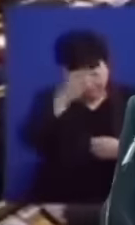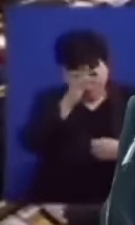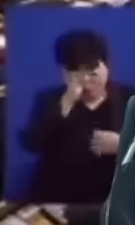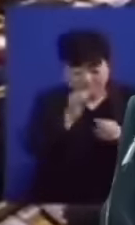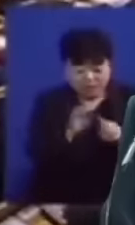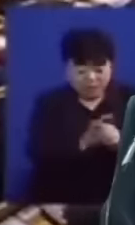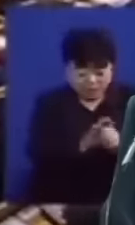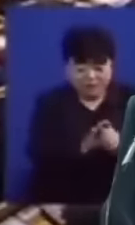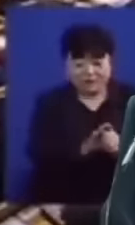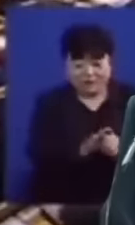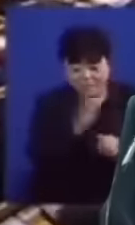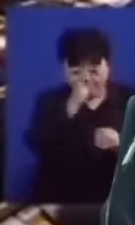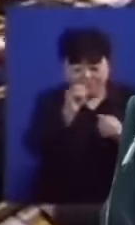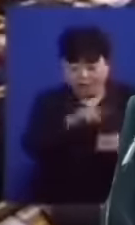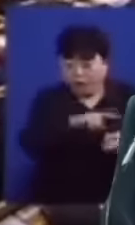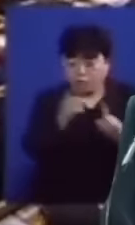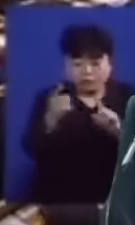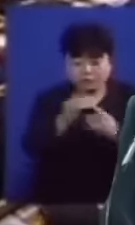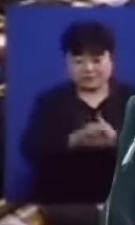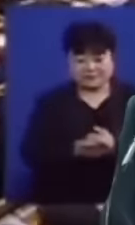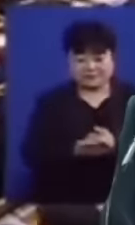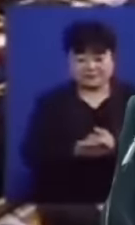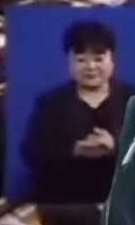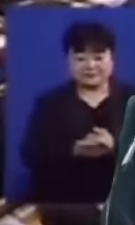치료하니까 환자가 다 낫더라는 것입니다.